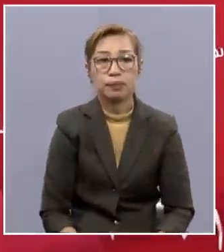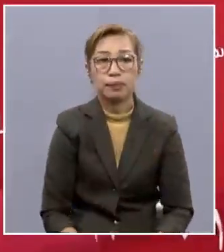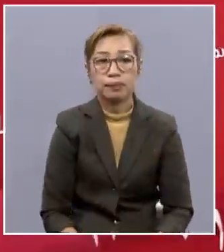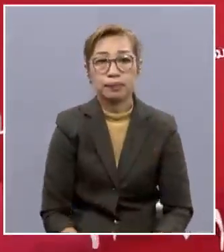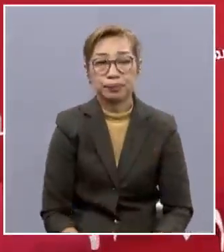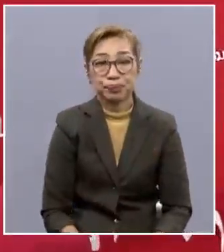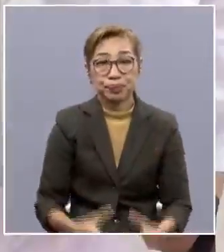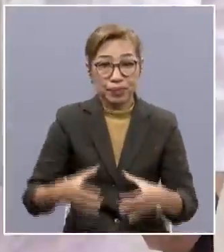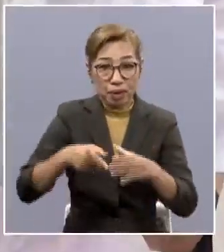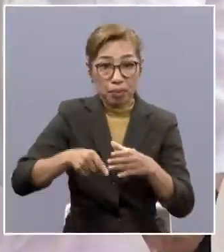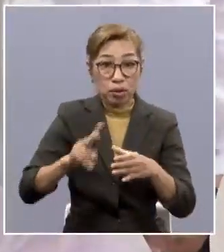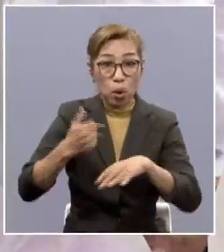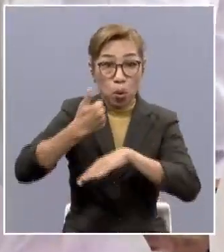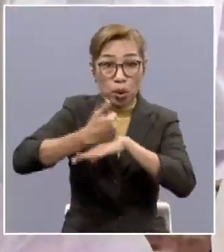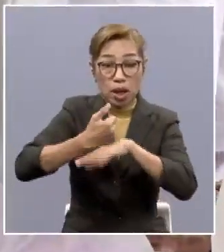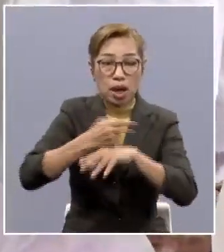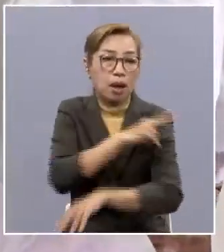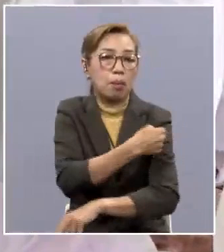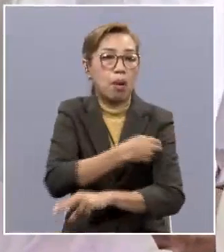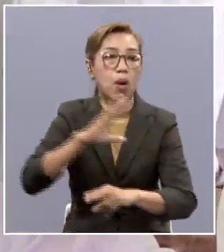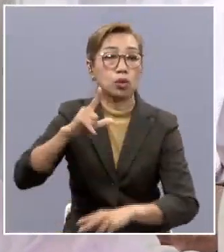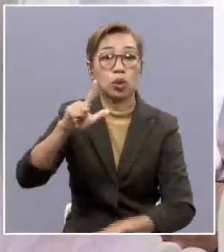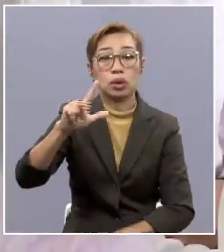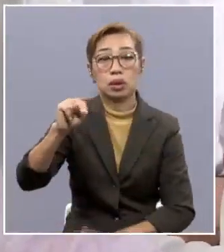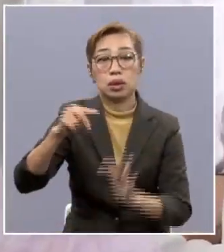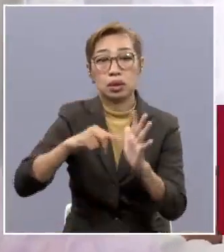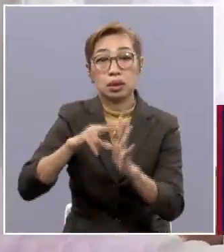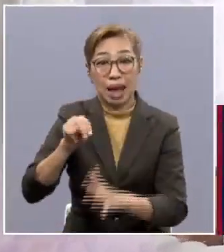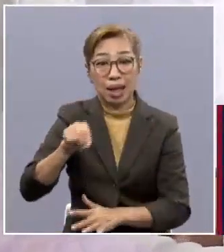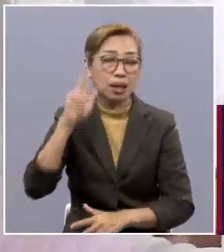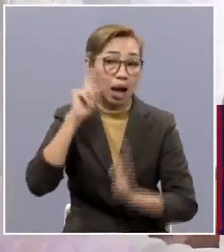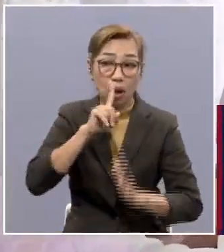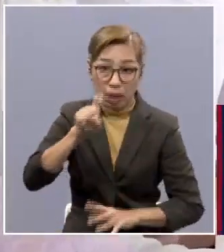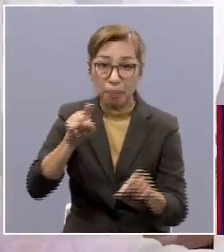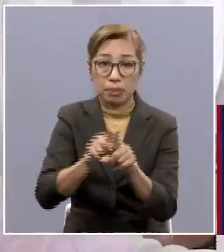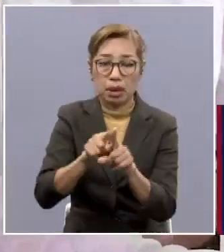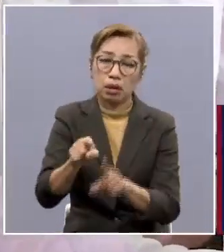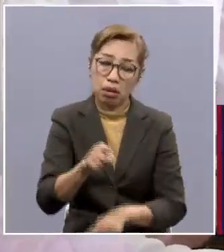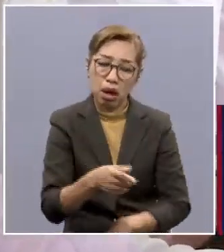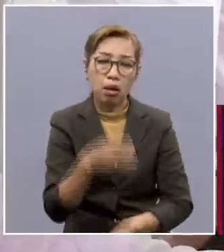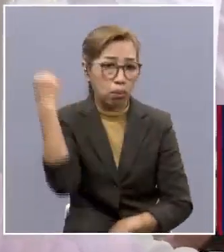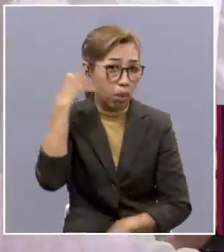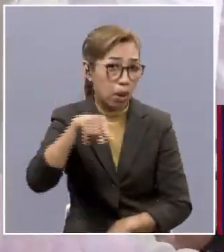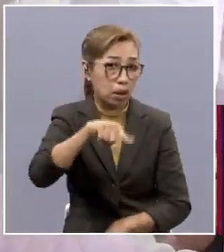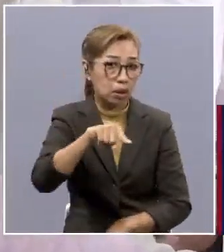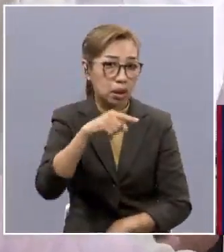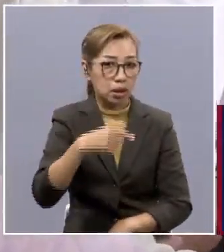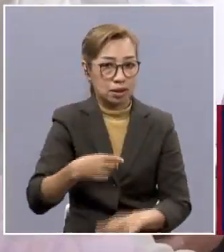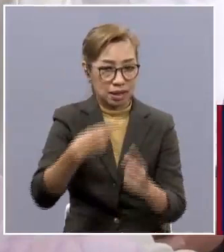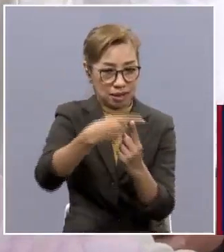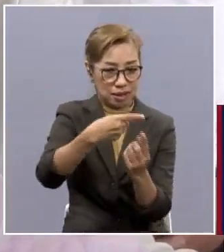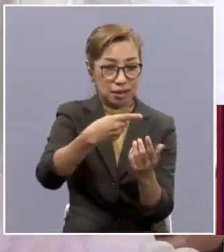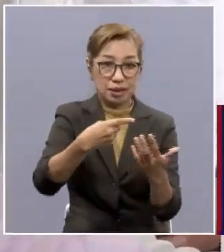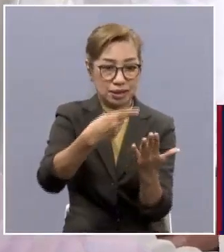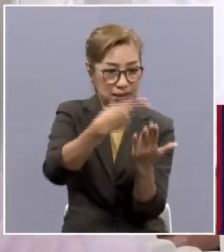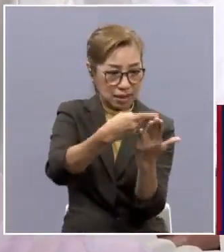รคหมอชนน่านเองเนี่ยก็ถูกถามถึงประเด็นเรื่องนี้ด้วยเหมือนกันนะครับเพราะมันก็มีการโยงไปถึงว่าอ้าวปกติรายชื่อคนที่3เนี่ยก็ถูกวางไว้ว่